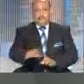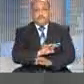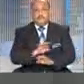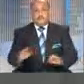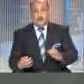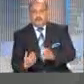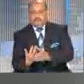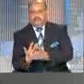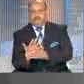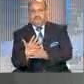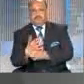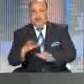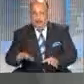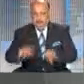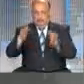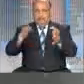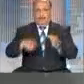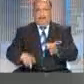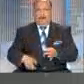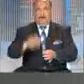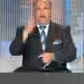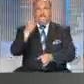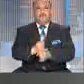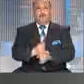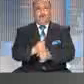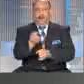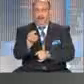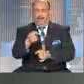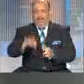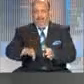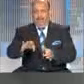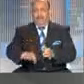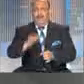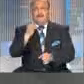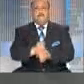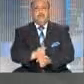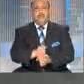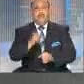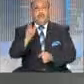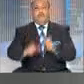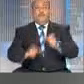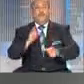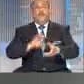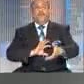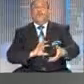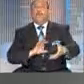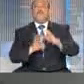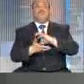كبيرة. الضربة كانت موجعة واللجوء للقضاء أصبح ضروريا بالنسبة لهم.